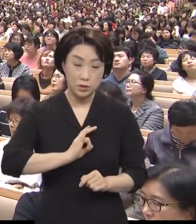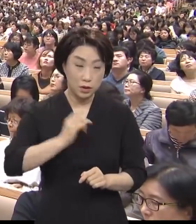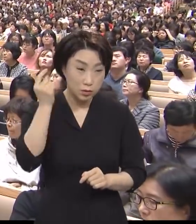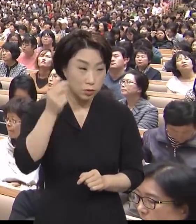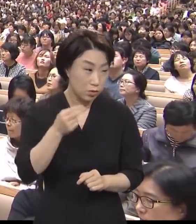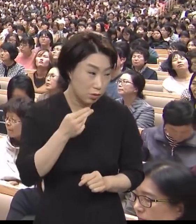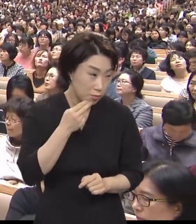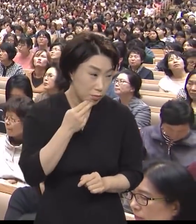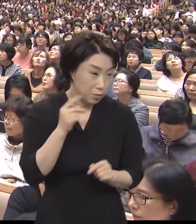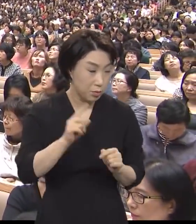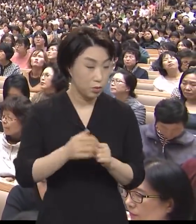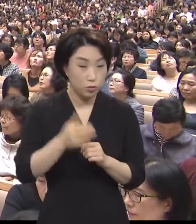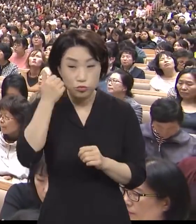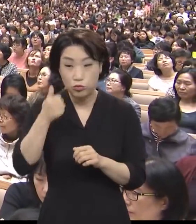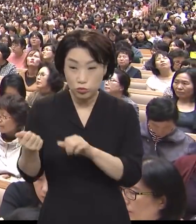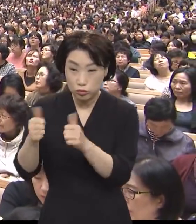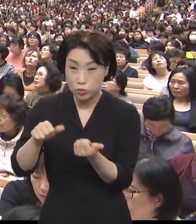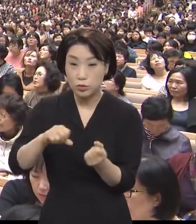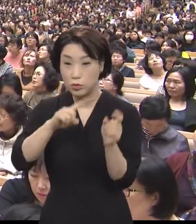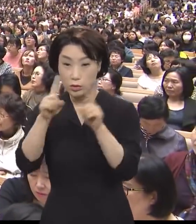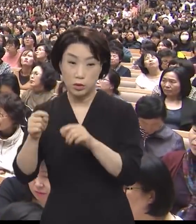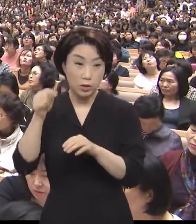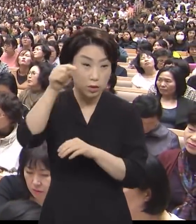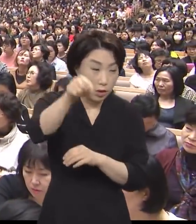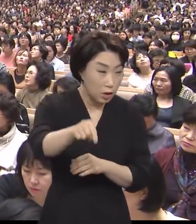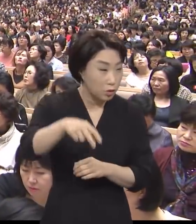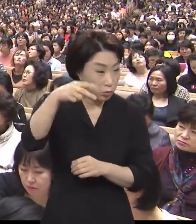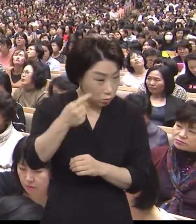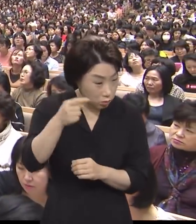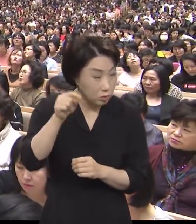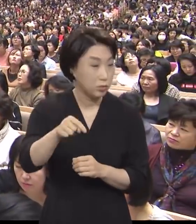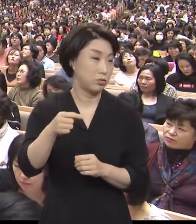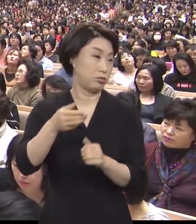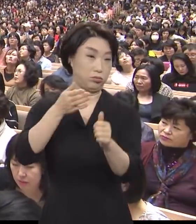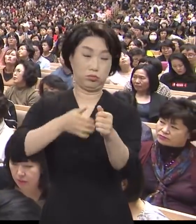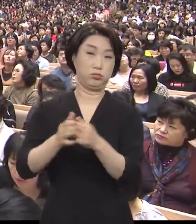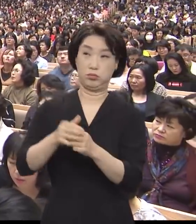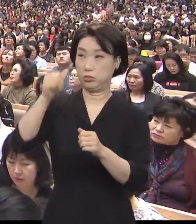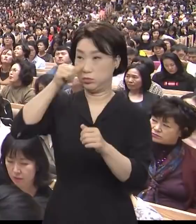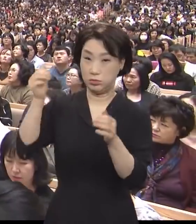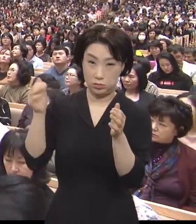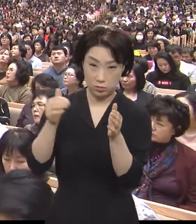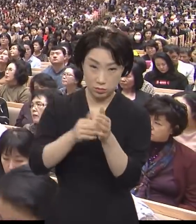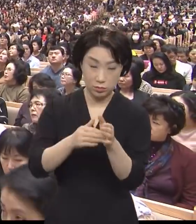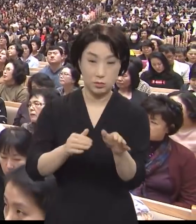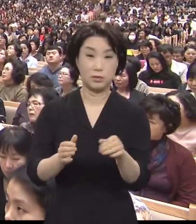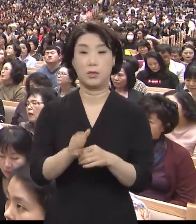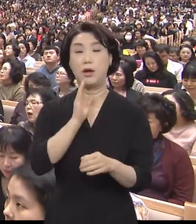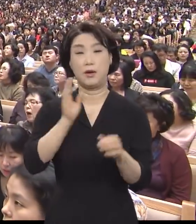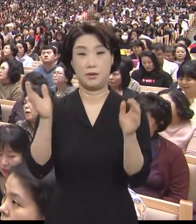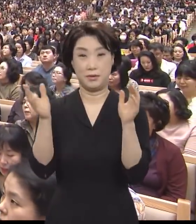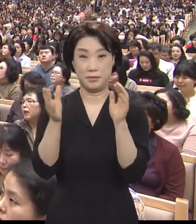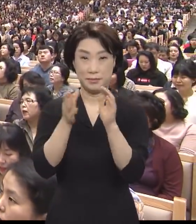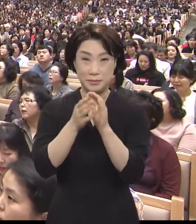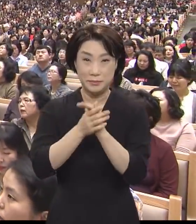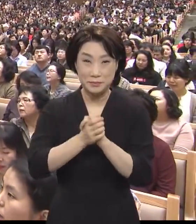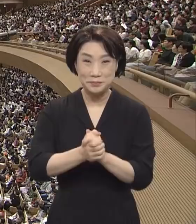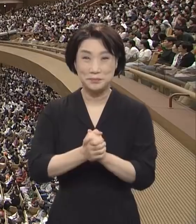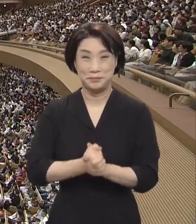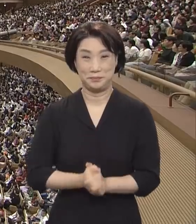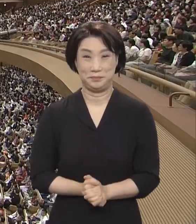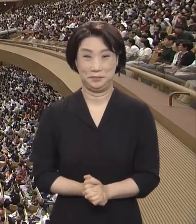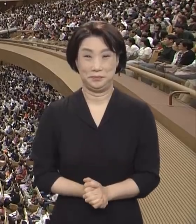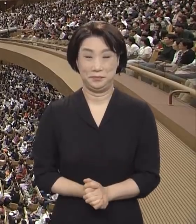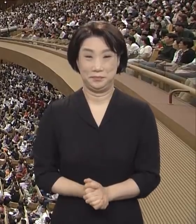아니하면 비록 죽은 자 가운데서 살아나는 자가 있을지라도 권함을 받지 아니하리라 하였다 하시니라 아멘